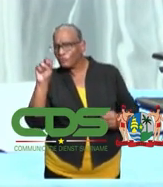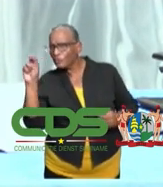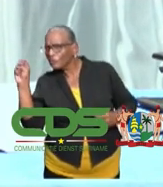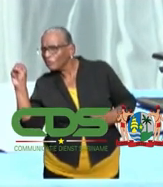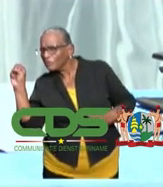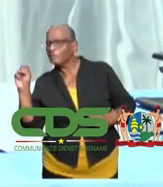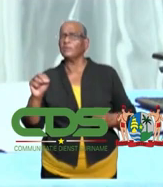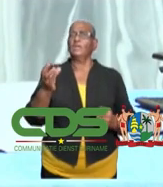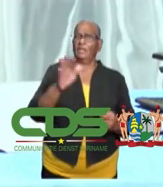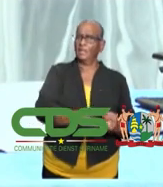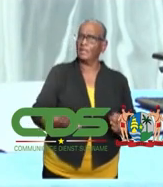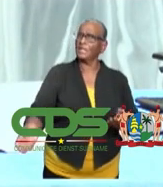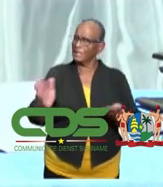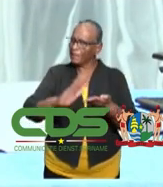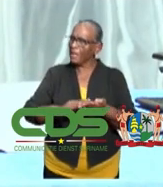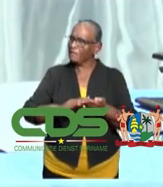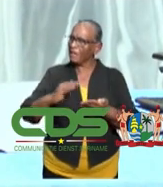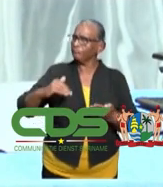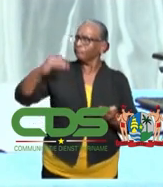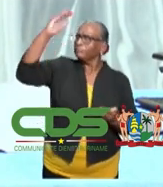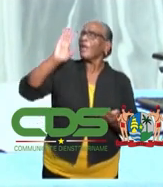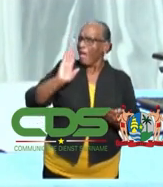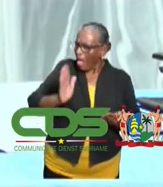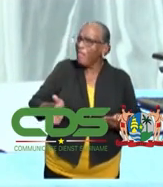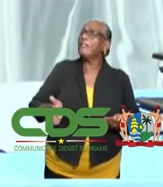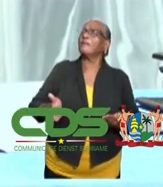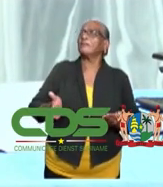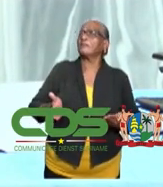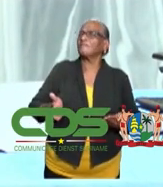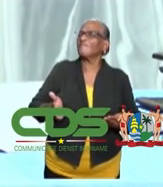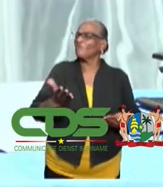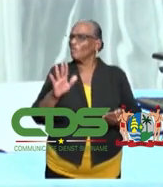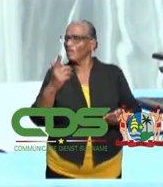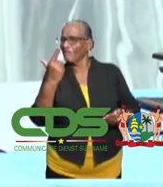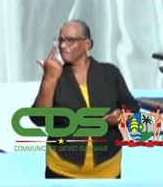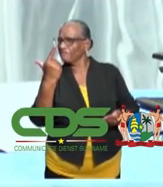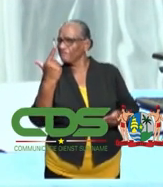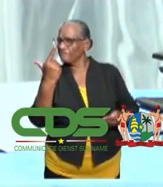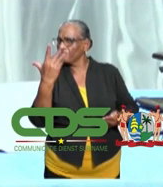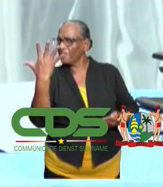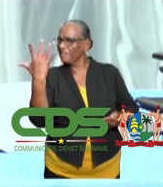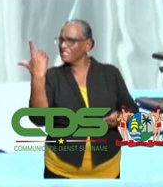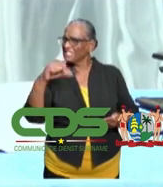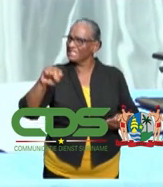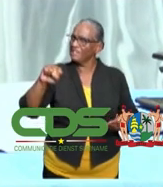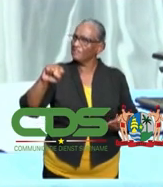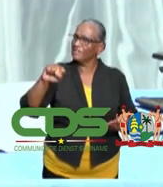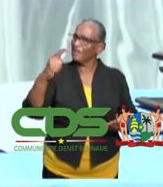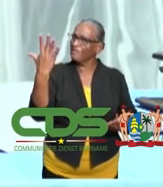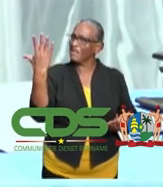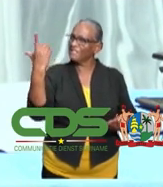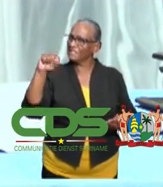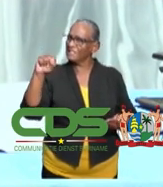Algemene kinderbijslag was al opgetopt van 50 tot 75 SRD per maand, ook vanaf